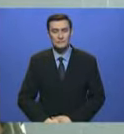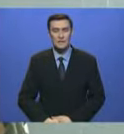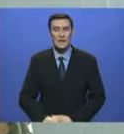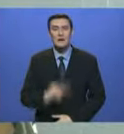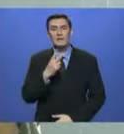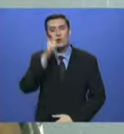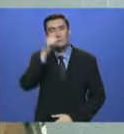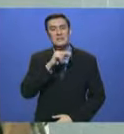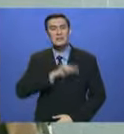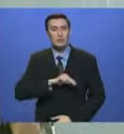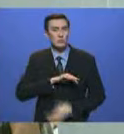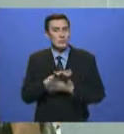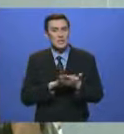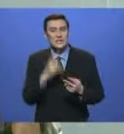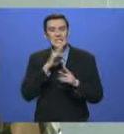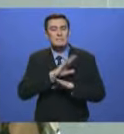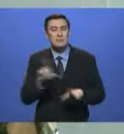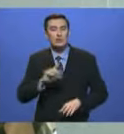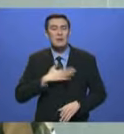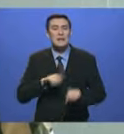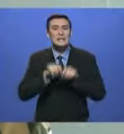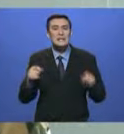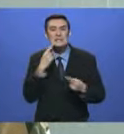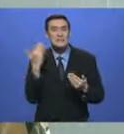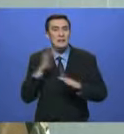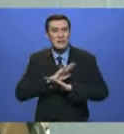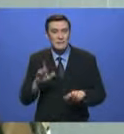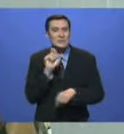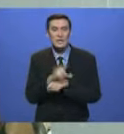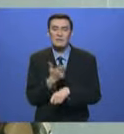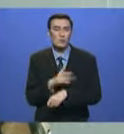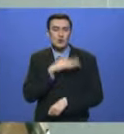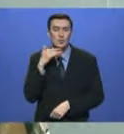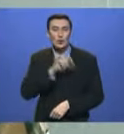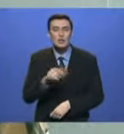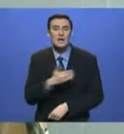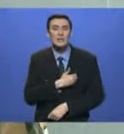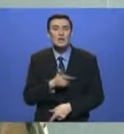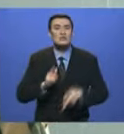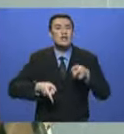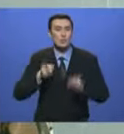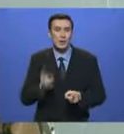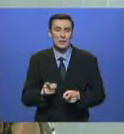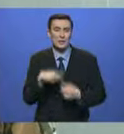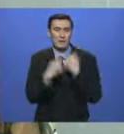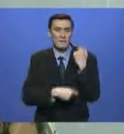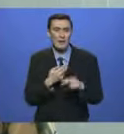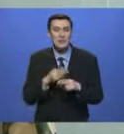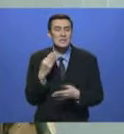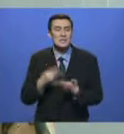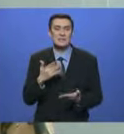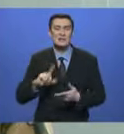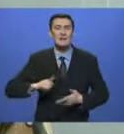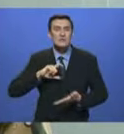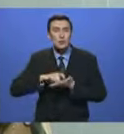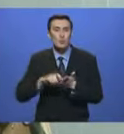2 месяц работаю здесь, и несмотря на то, что мы открылись недавно, заказов очень много. Люди ведь хотят натуральный товар. Сегодня это ценность. В цеху